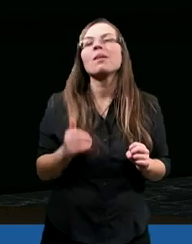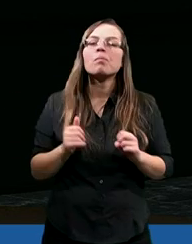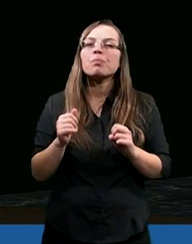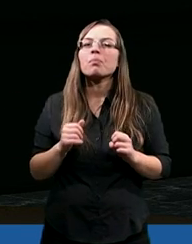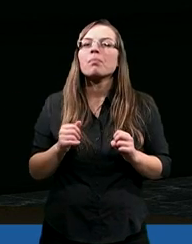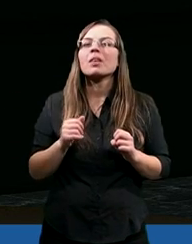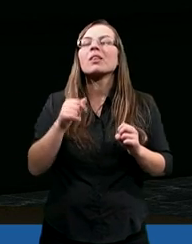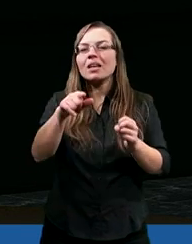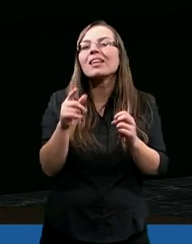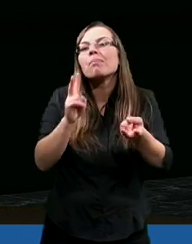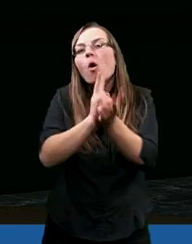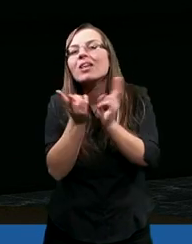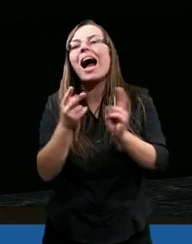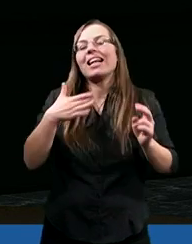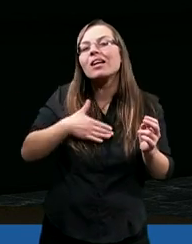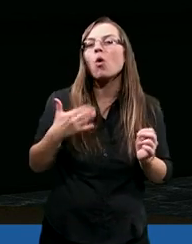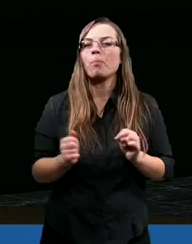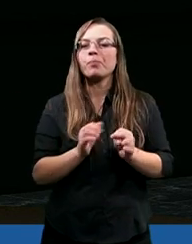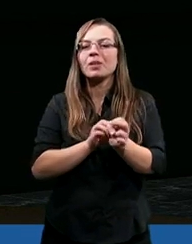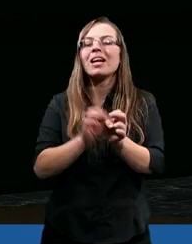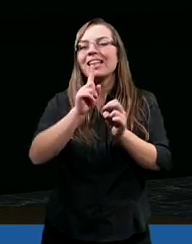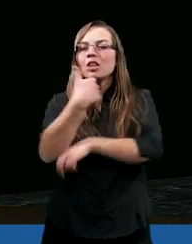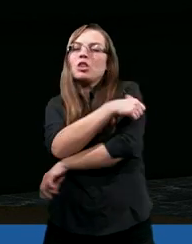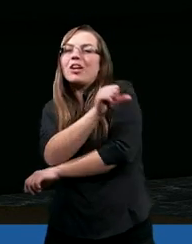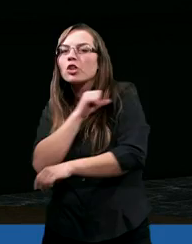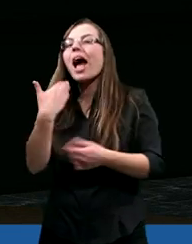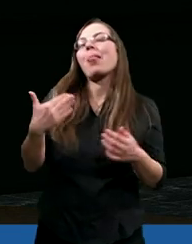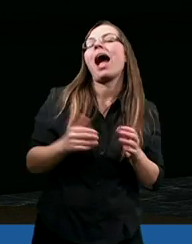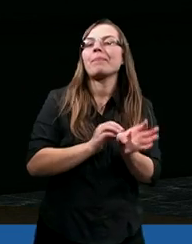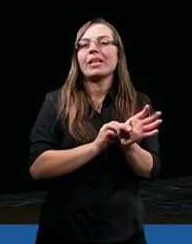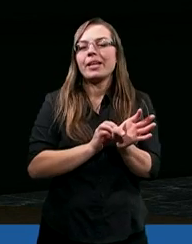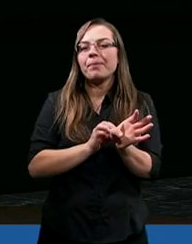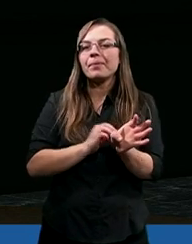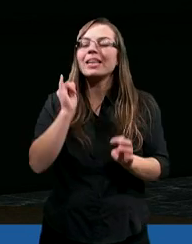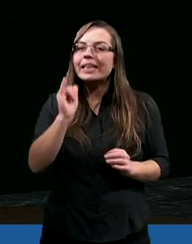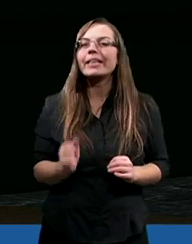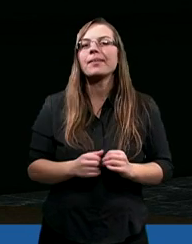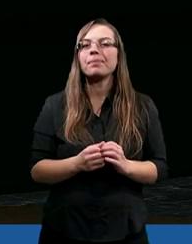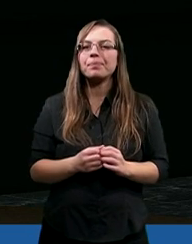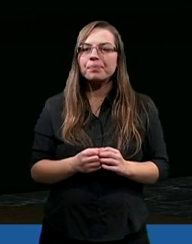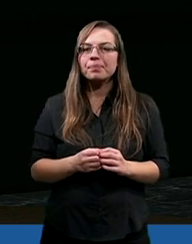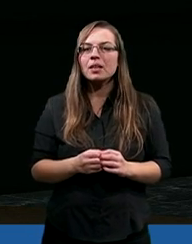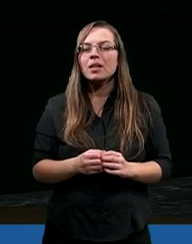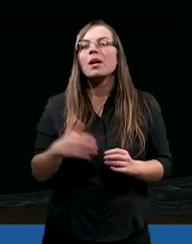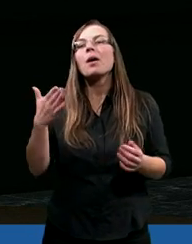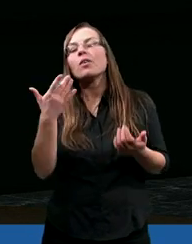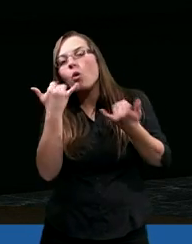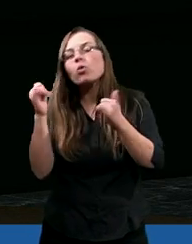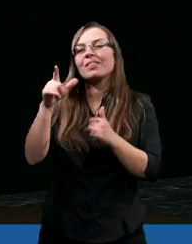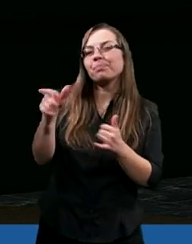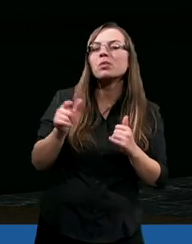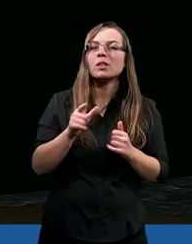charyzmatycznymi chrześcijanami i mieliśmy